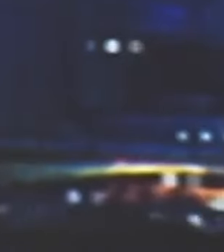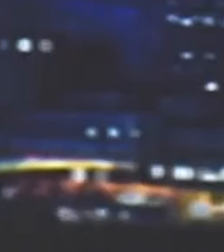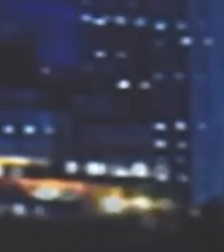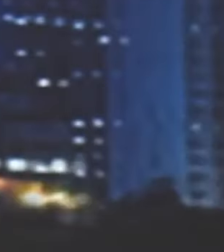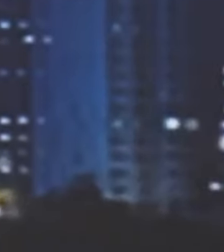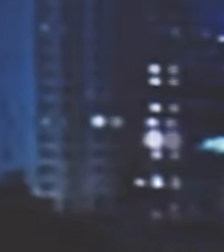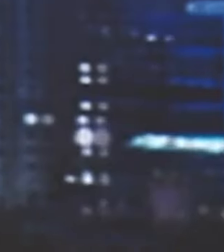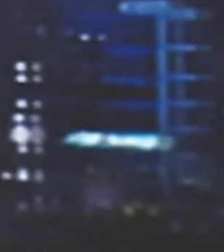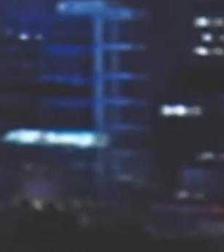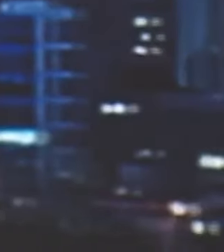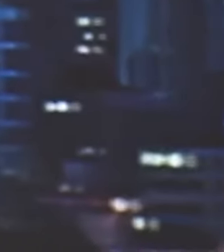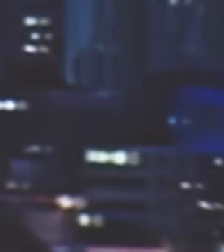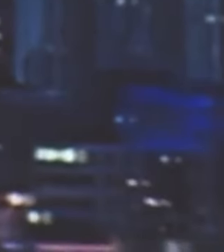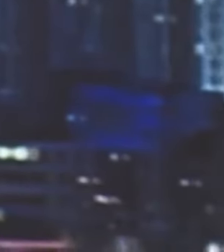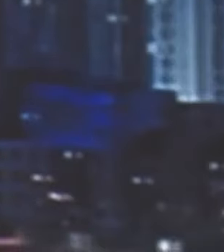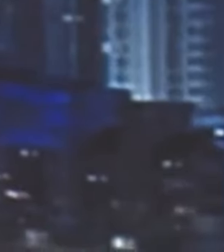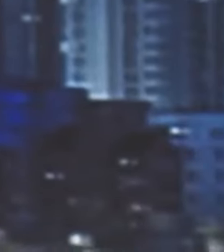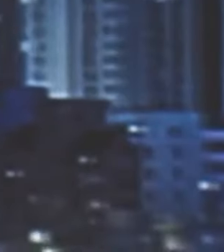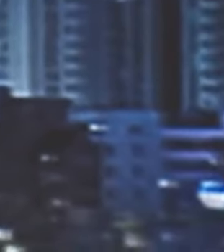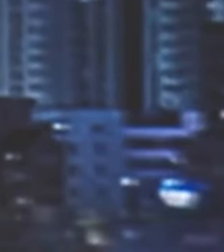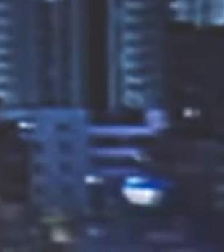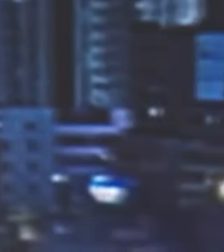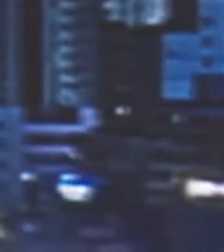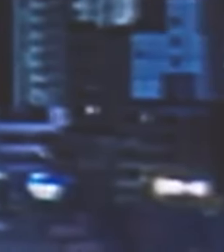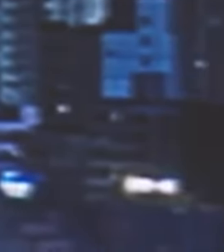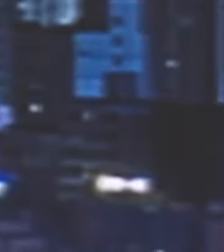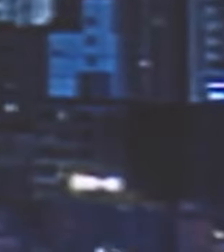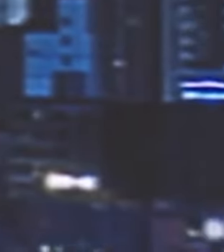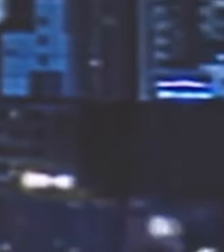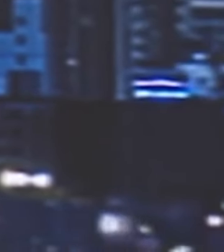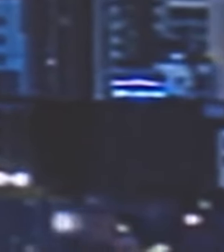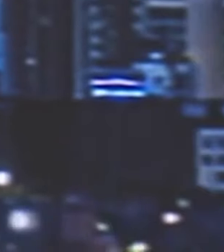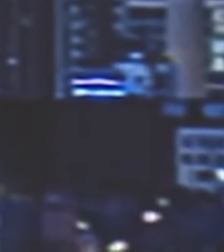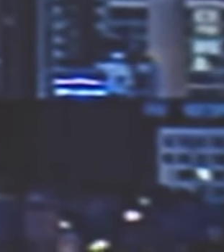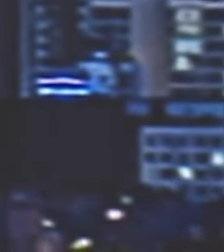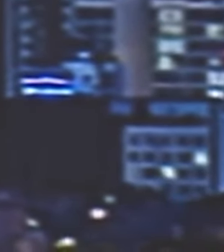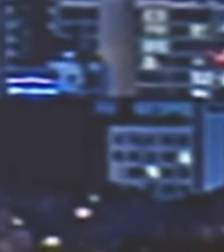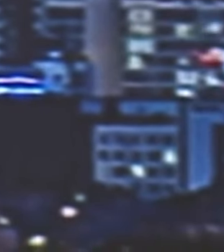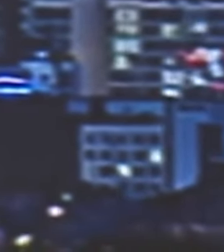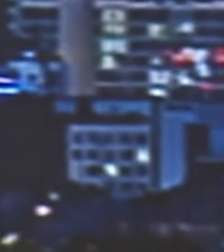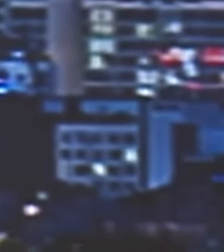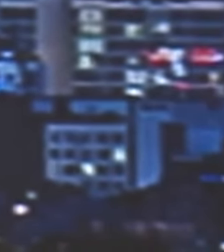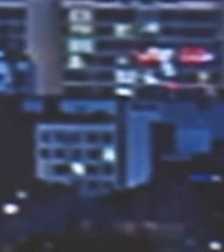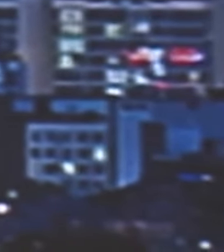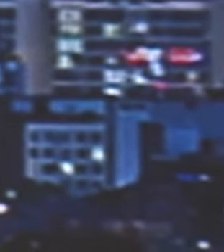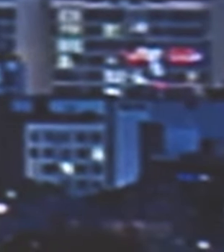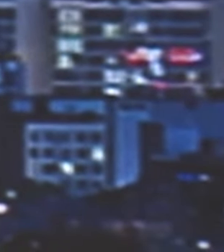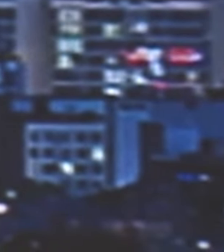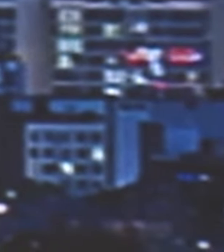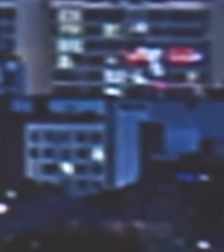JTBC 뉴스를 시청해 주신 여러분 고맙습니다. 저희는 저녁 6시 50분 뉴스룸에서 뵙겠습니다.